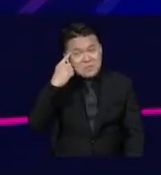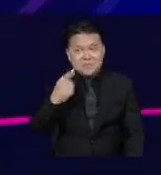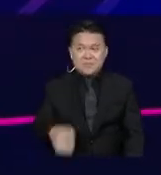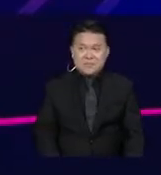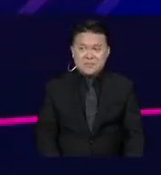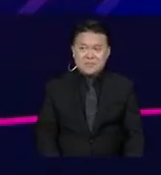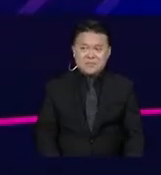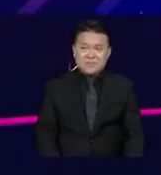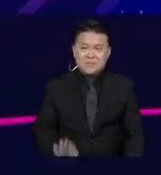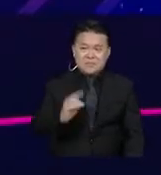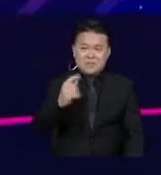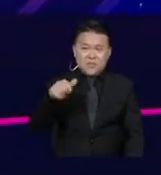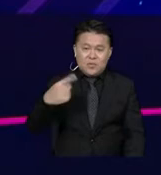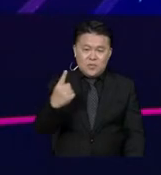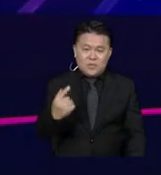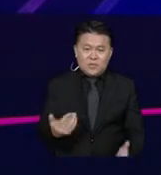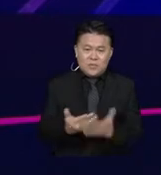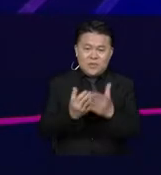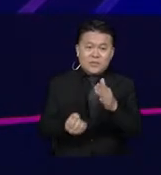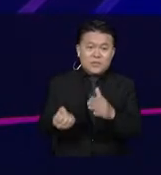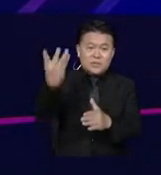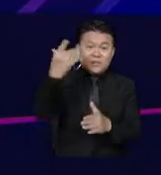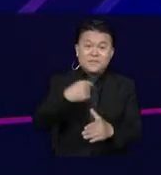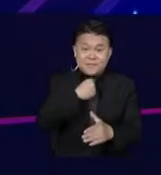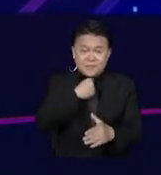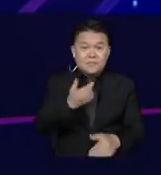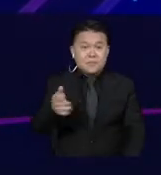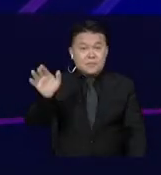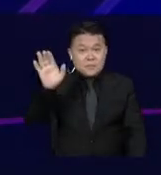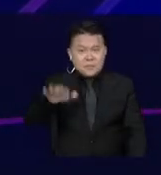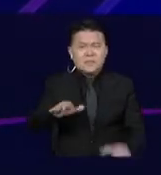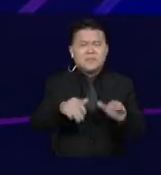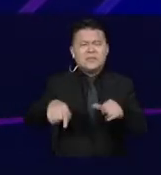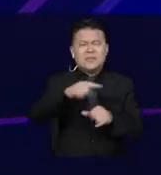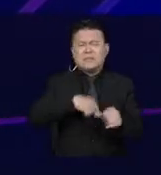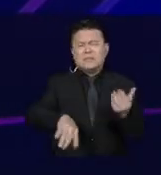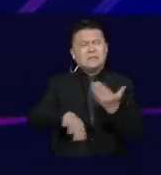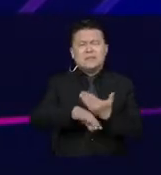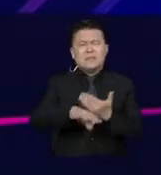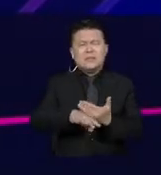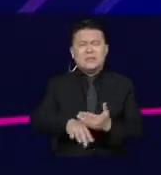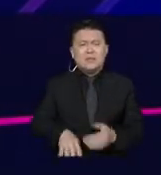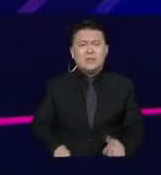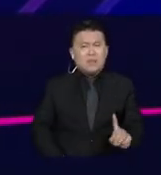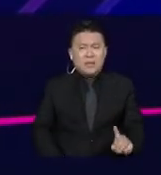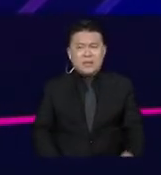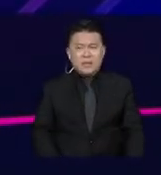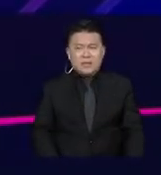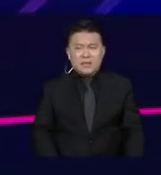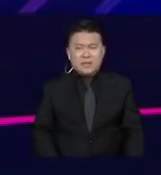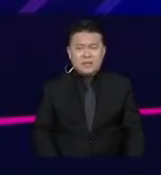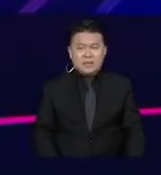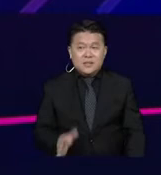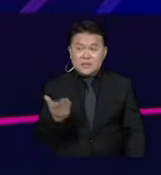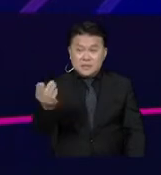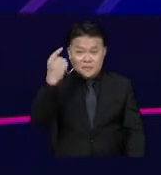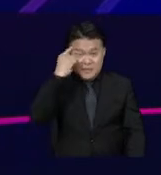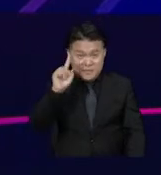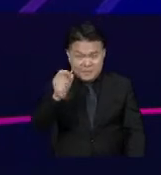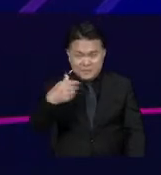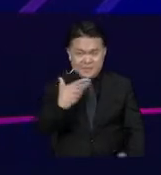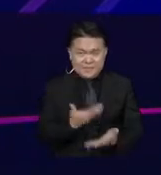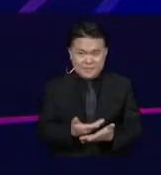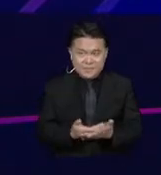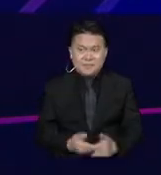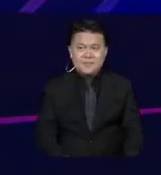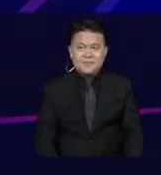하는데요. 보노보가 진화의 승자가 되길 바랍니다만 현실은 전혀 그렇지 못한 것 같습니다. 이에 대한 박사님의 생각을 듣고